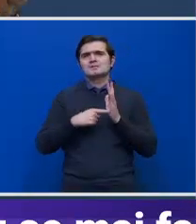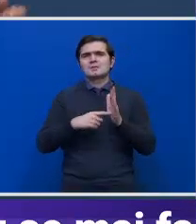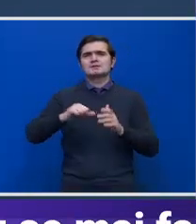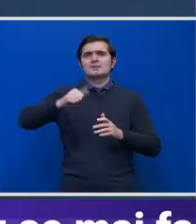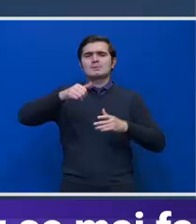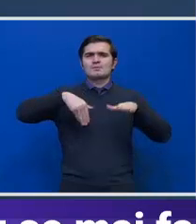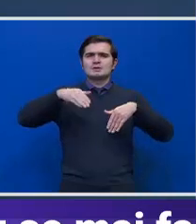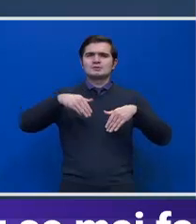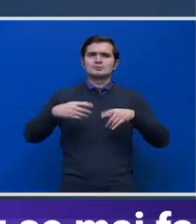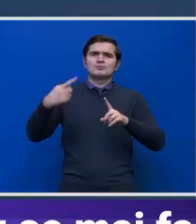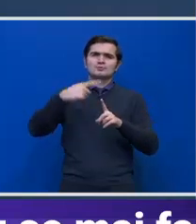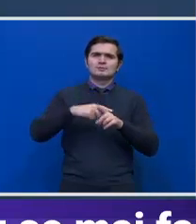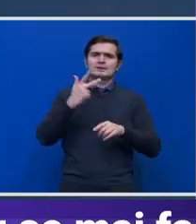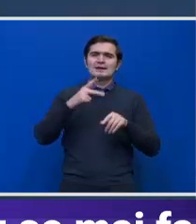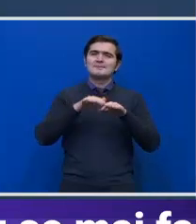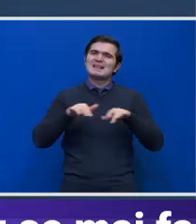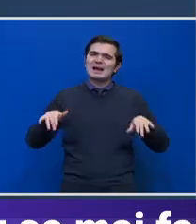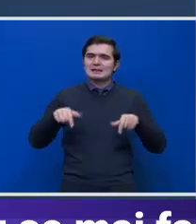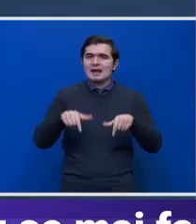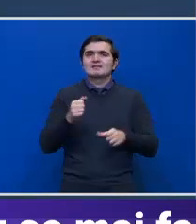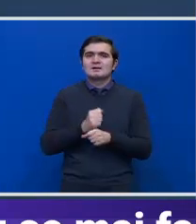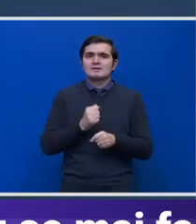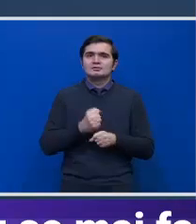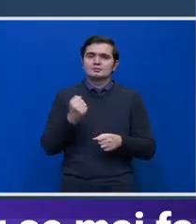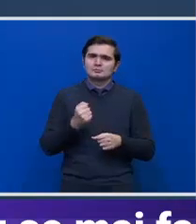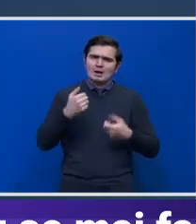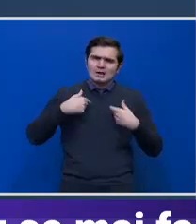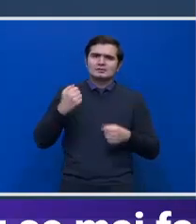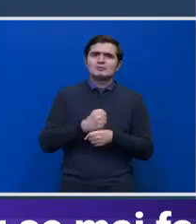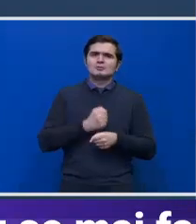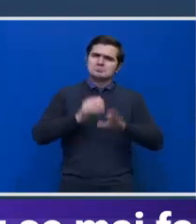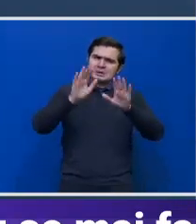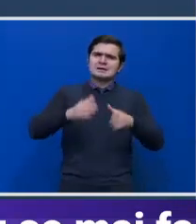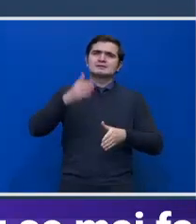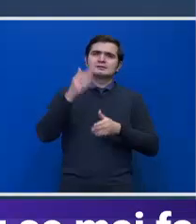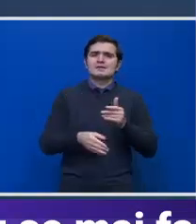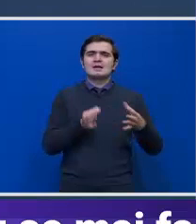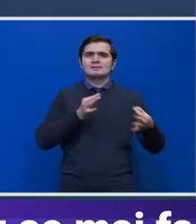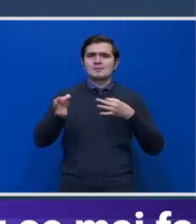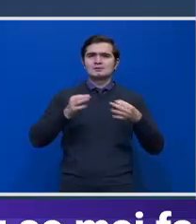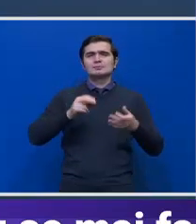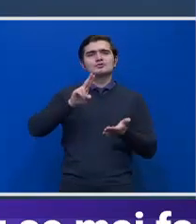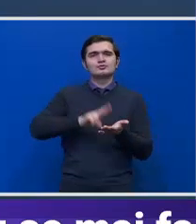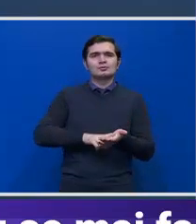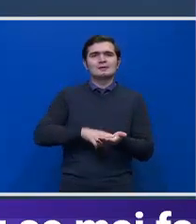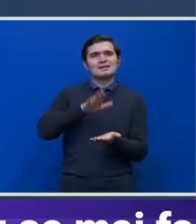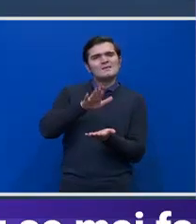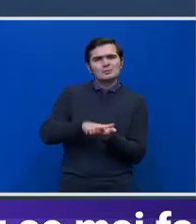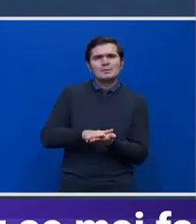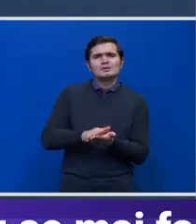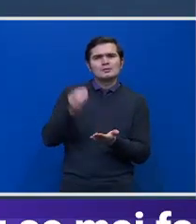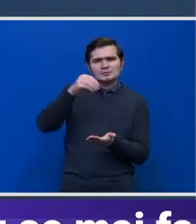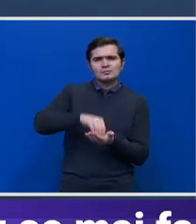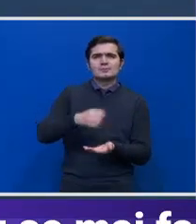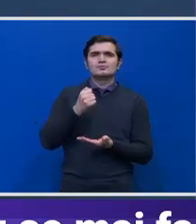premierul suplimentar a cei 3 miliarde, dar asta facem, asta lucrăm, lăsați-ne să finalizăm măsurile și, evident, nota de fundamentare va fi prins și